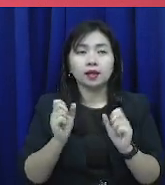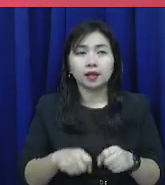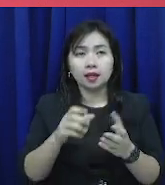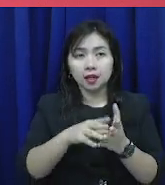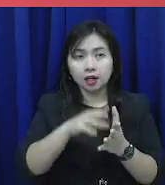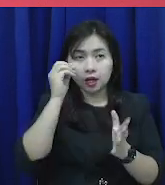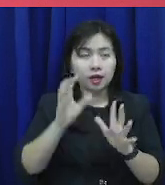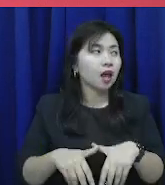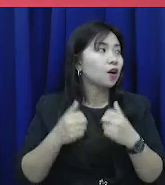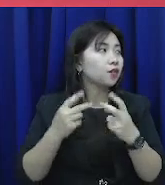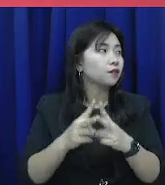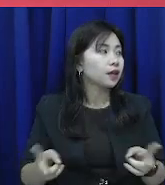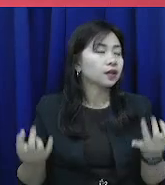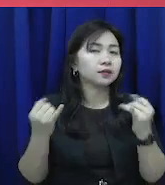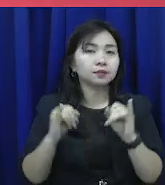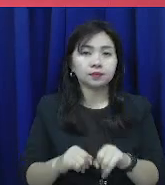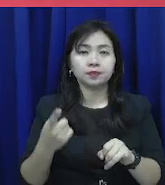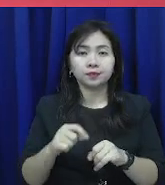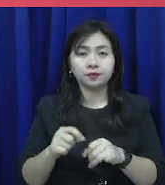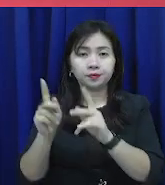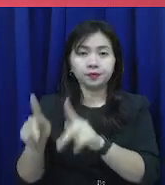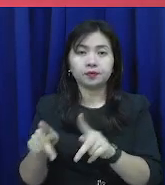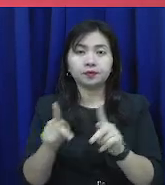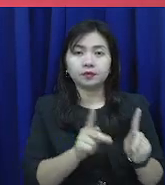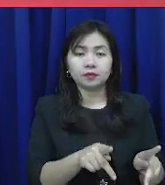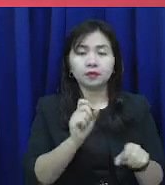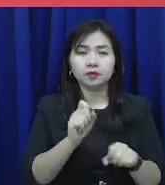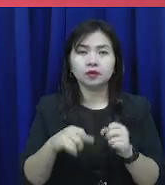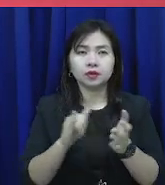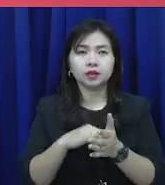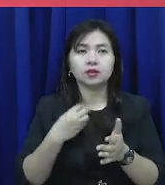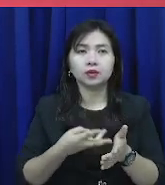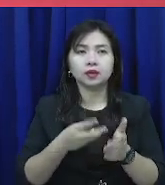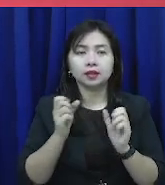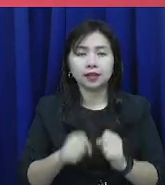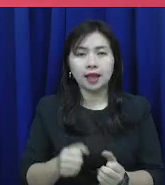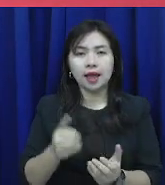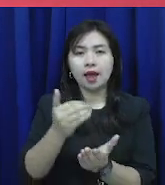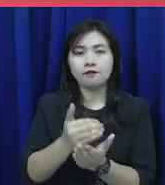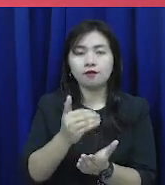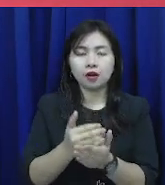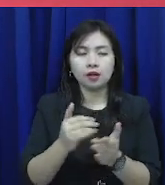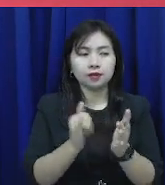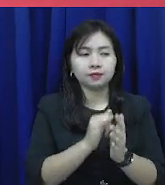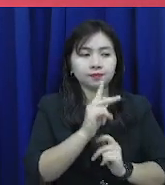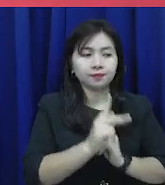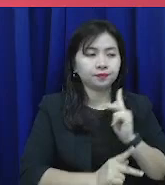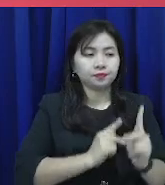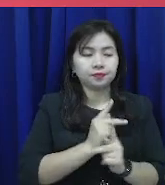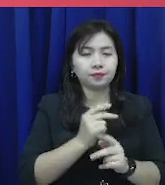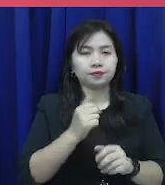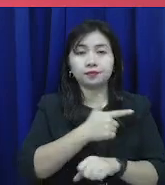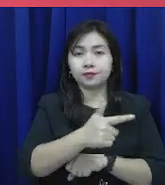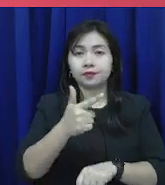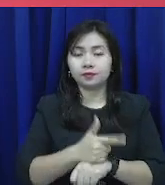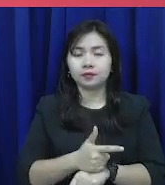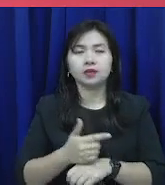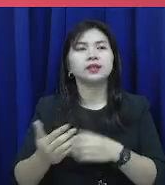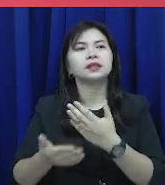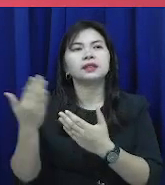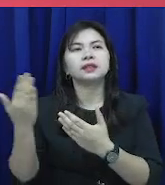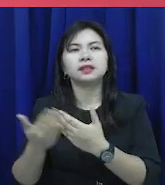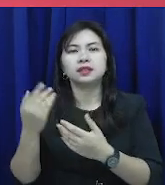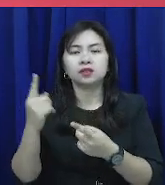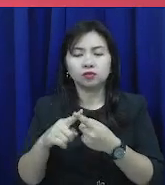makaka-duet so that we can avoid these kind of grounds na kung saan Madali lang matanggal ng diyablo yung seed